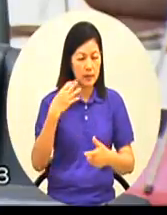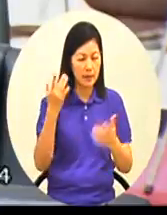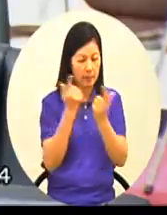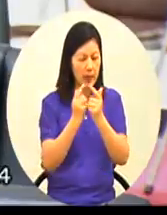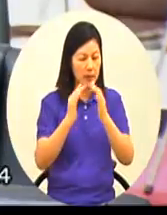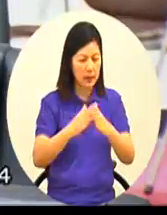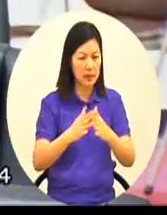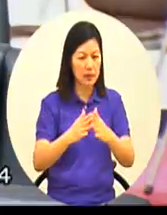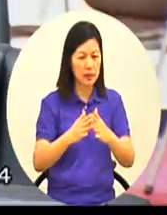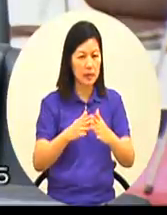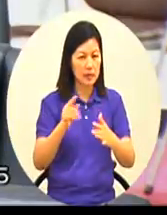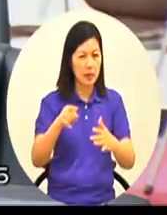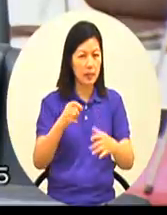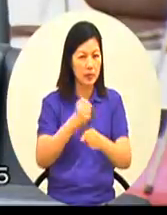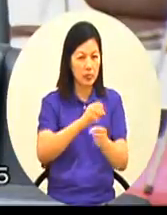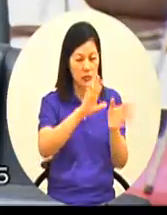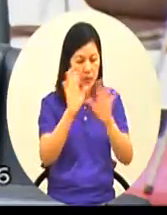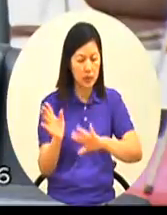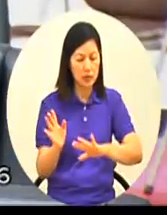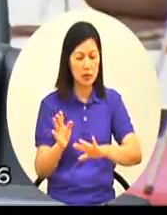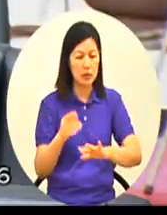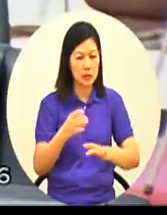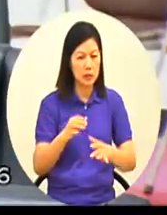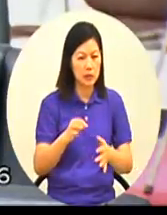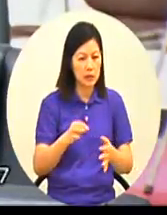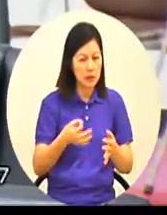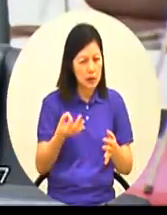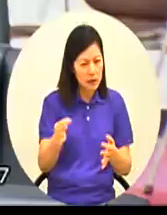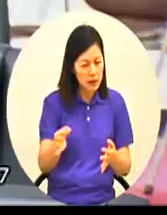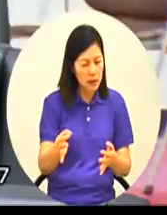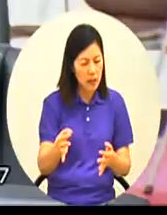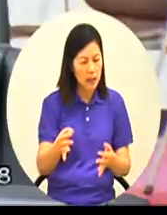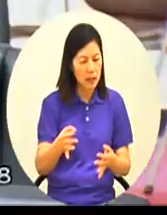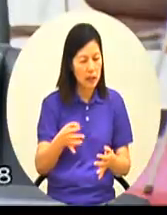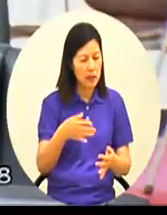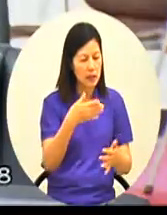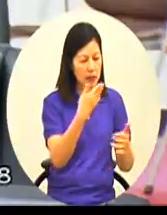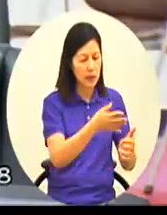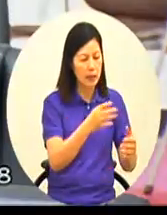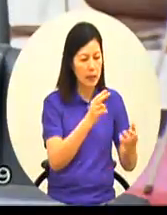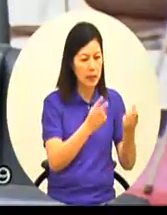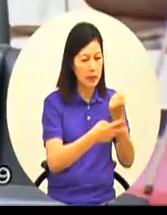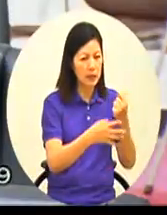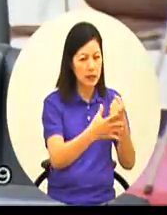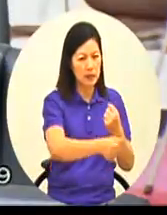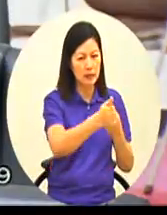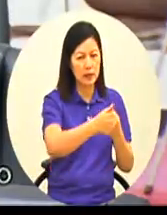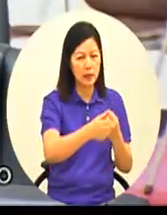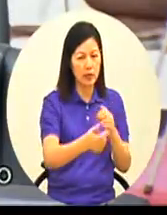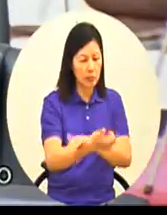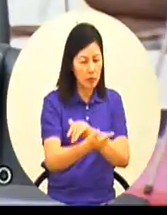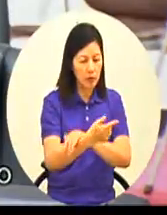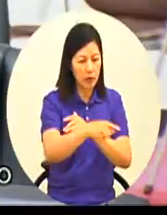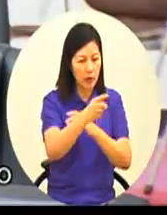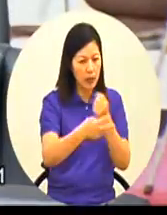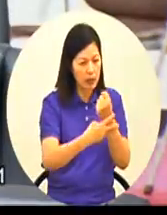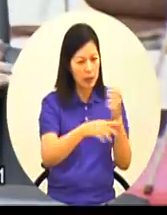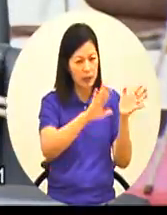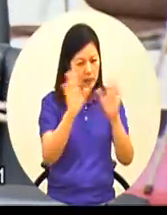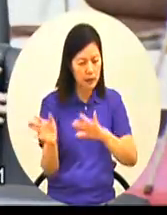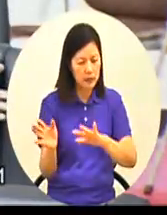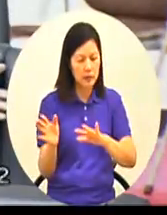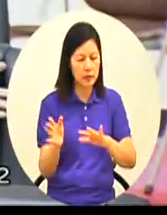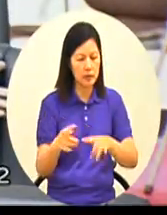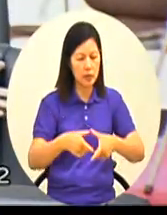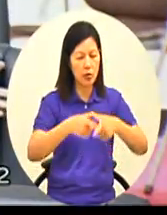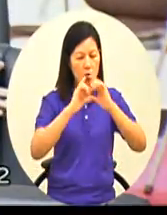做法，就是说他们怎么样的经费。让里长当地的快速的好每一个里，他有什么样的方法尽快恢